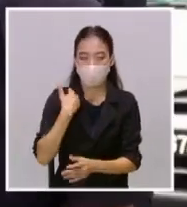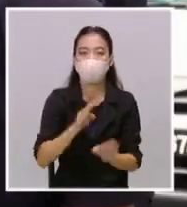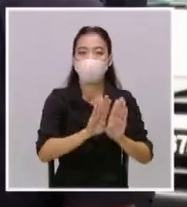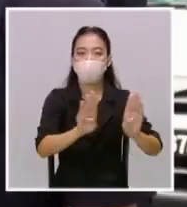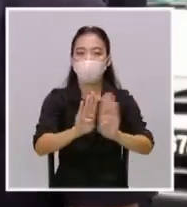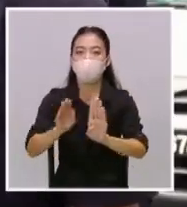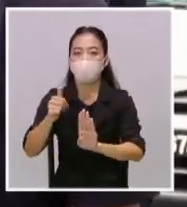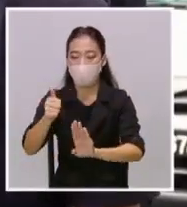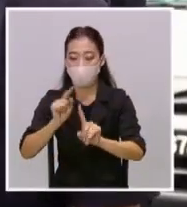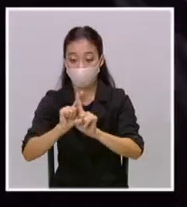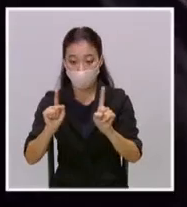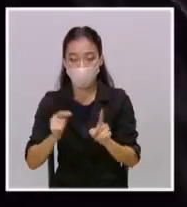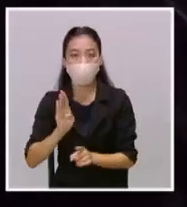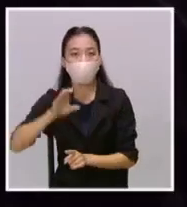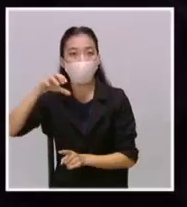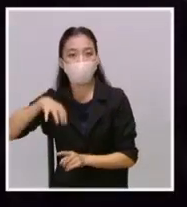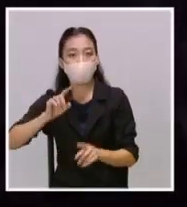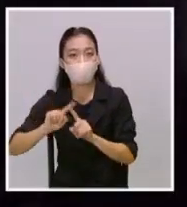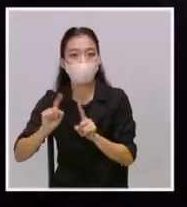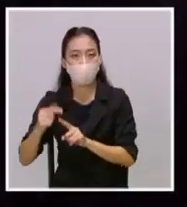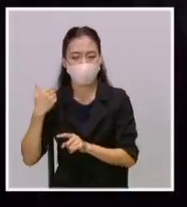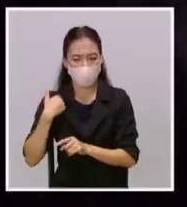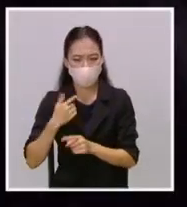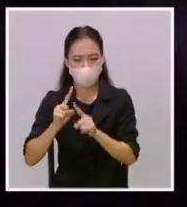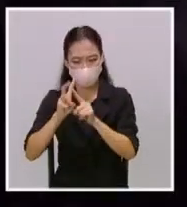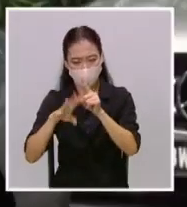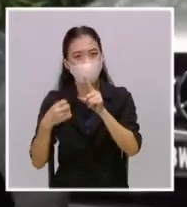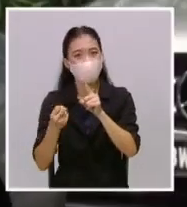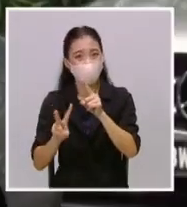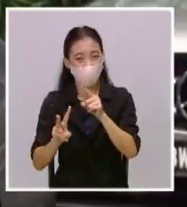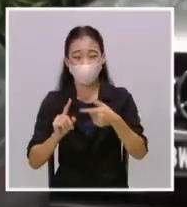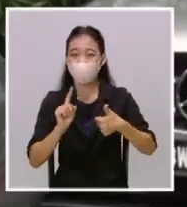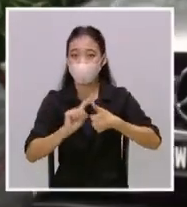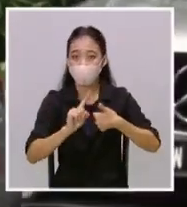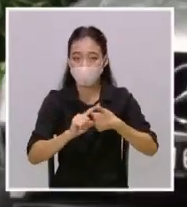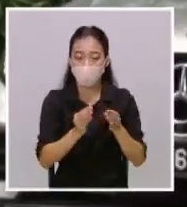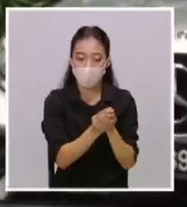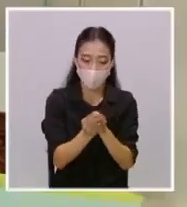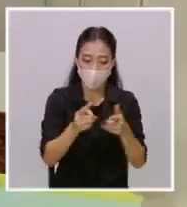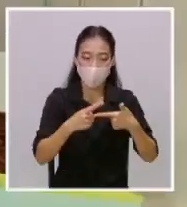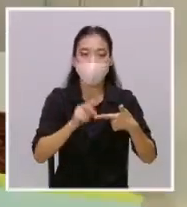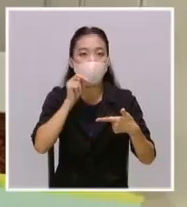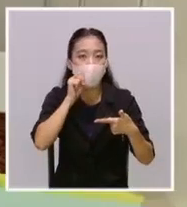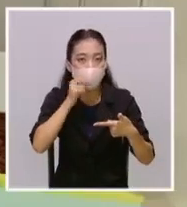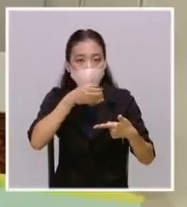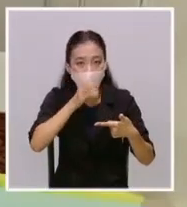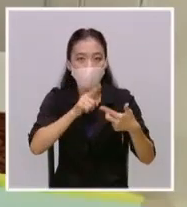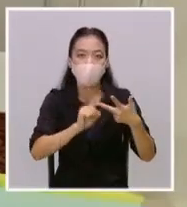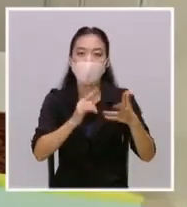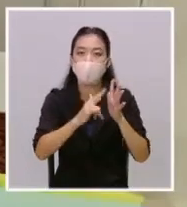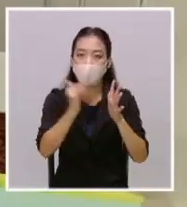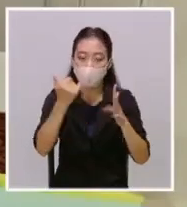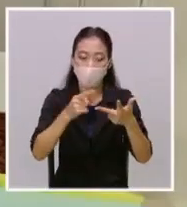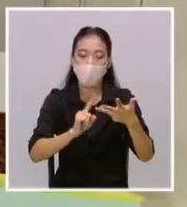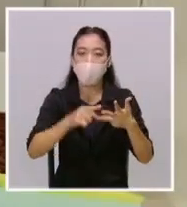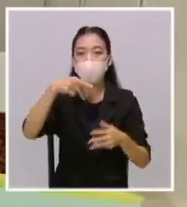าตให้บริษัทในภาคการผลิต12ชนิดได้แก่การผลิตอาหารเครื่องดื่มยาการผลิตชุดป้องกัน